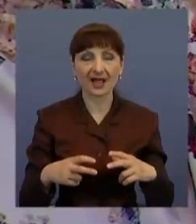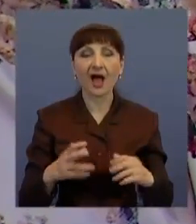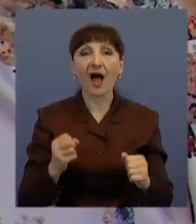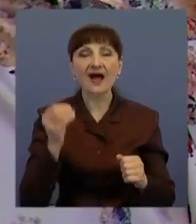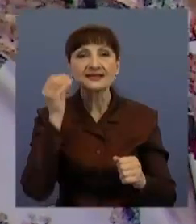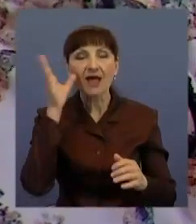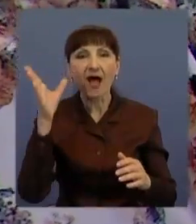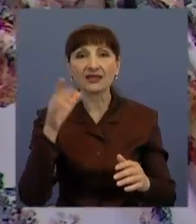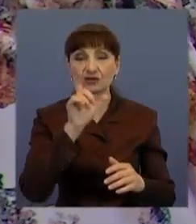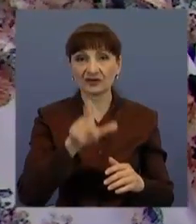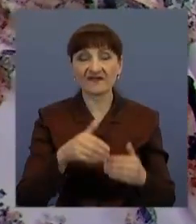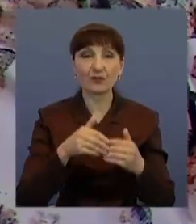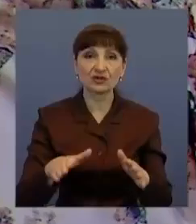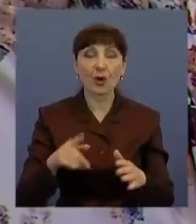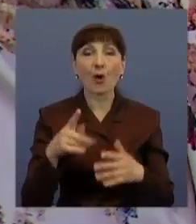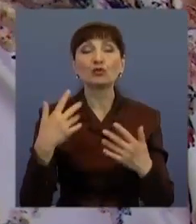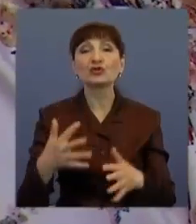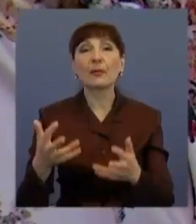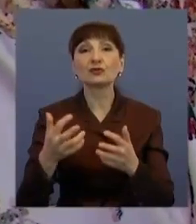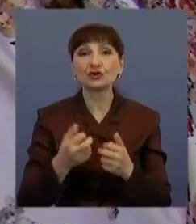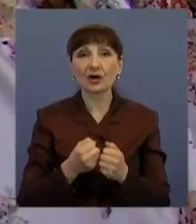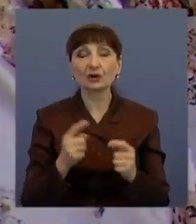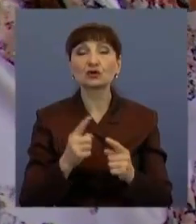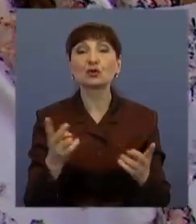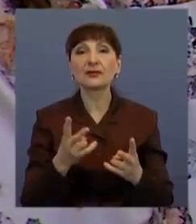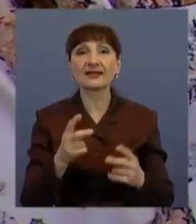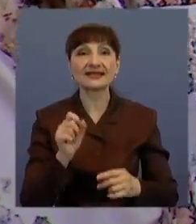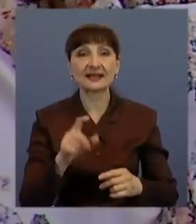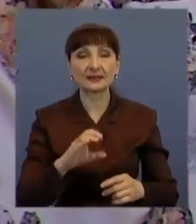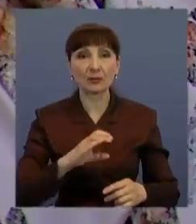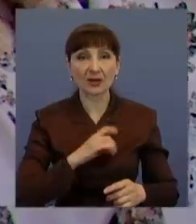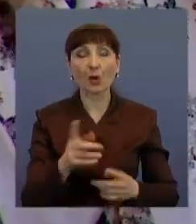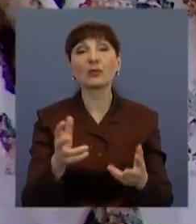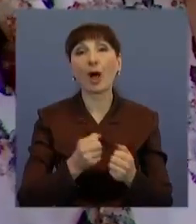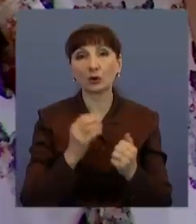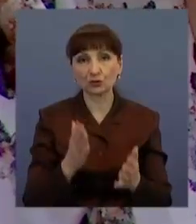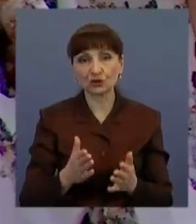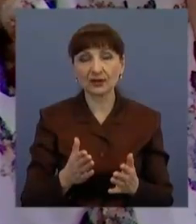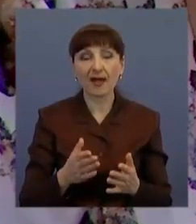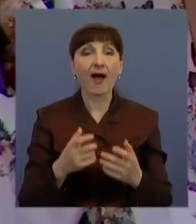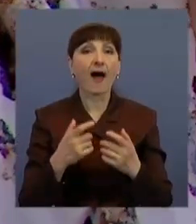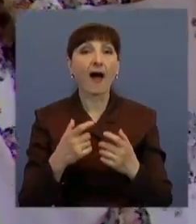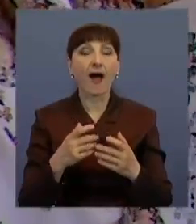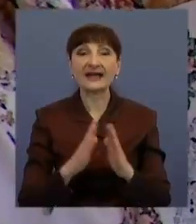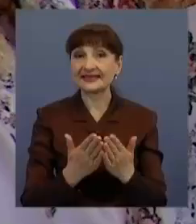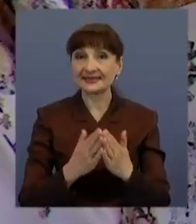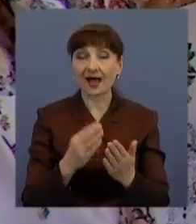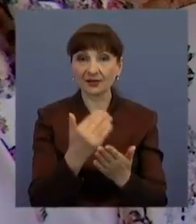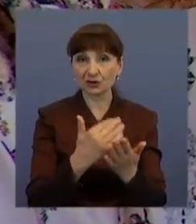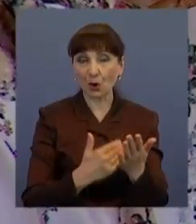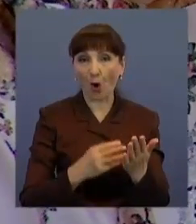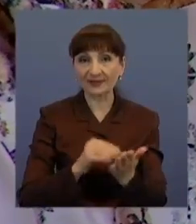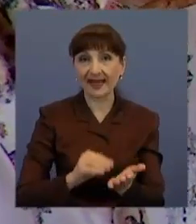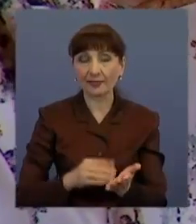знания выпускника он уже в это время получает. То, что надо будет Алтынбелгі, он Алтынбелгі получил. Аттестат с оценками он уже на руках